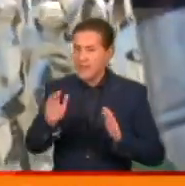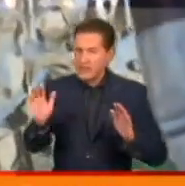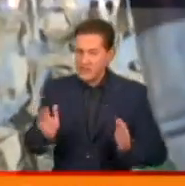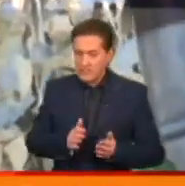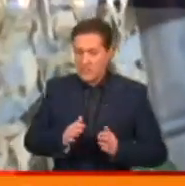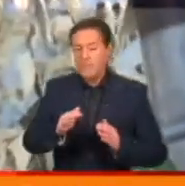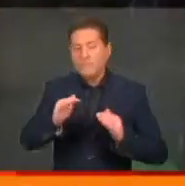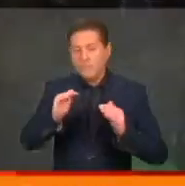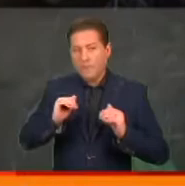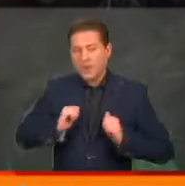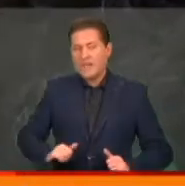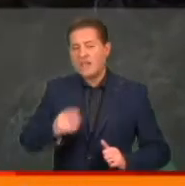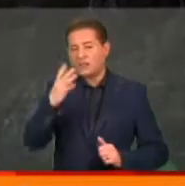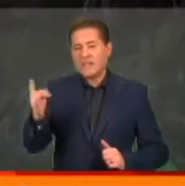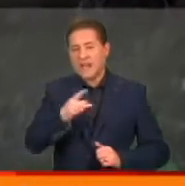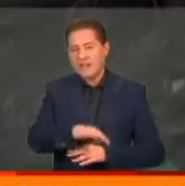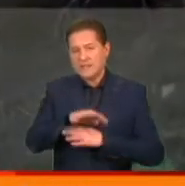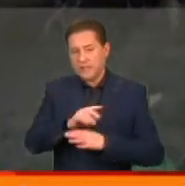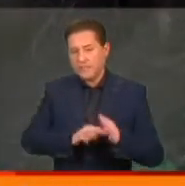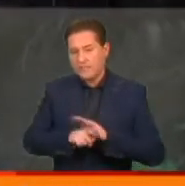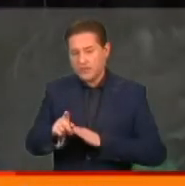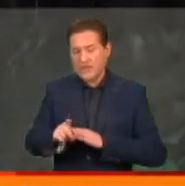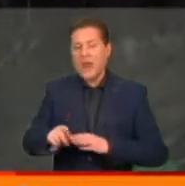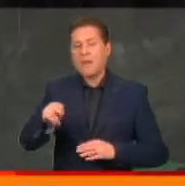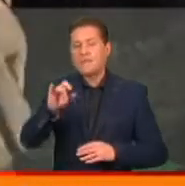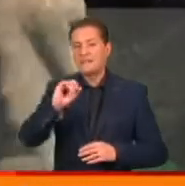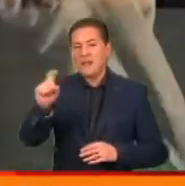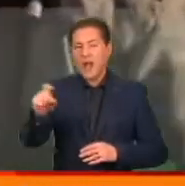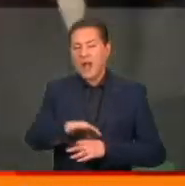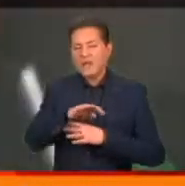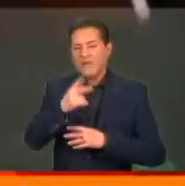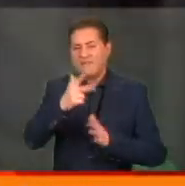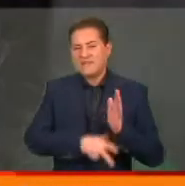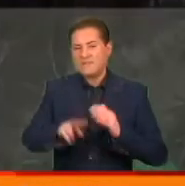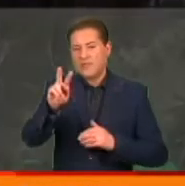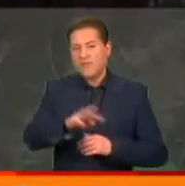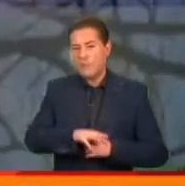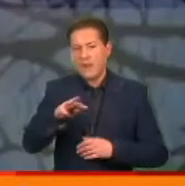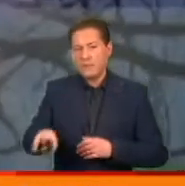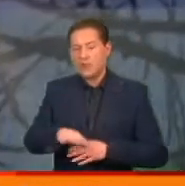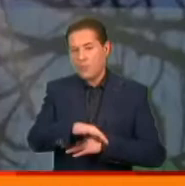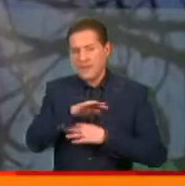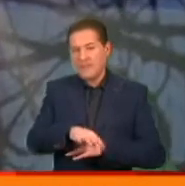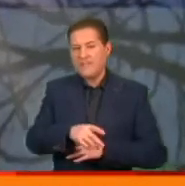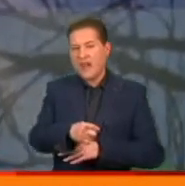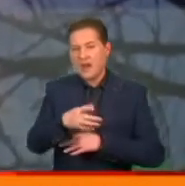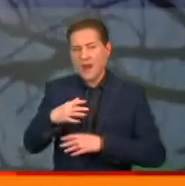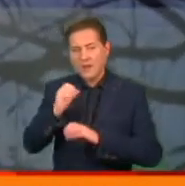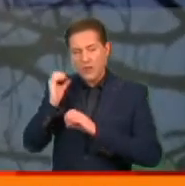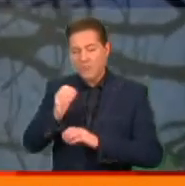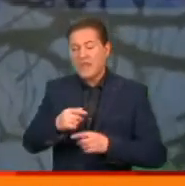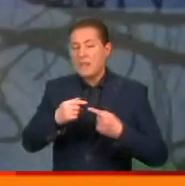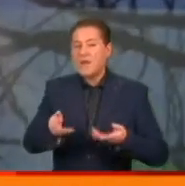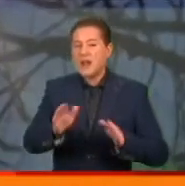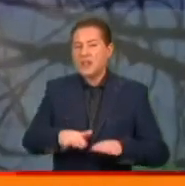окупанти 4 рази порушили режим тиші. По пісках гатили з 82-міліметрових мінометів і гранатометів. Решта